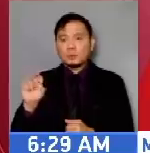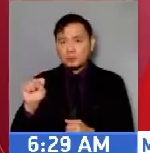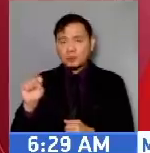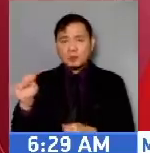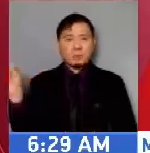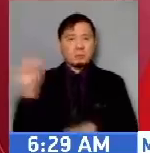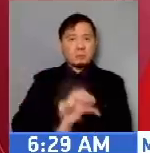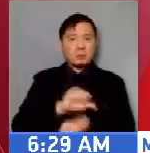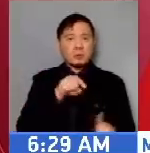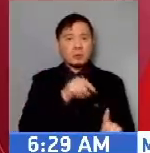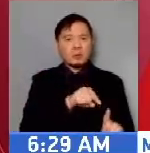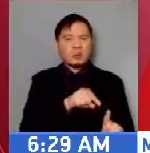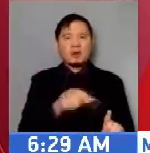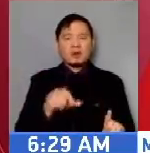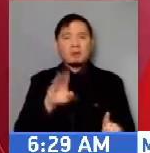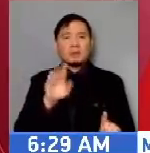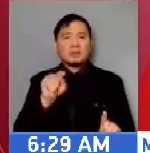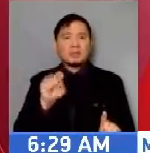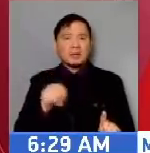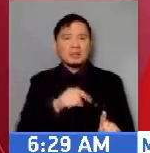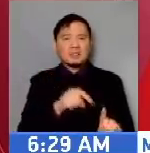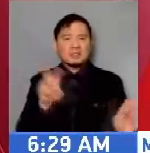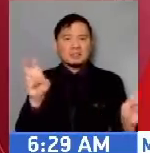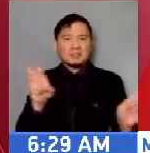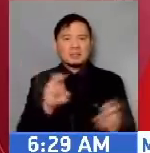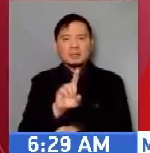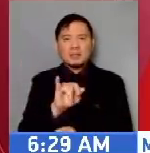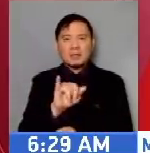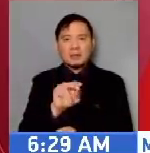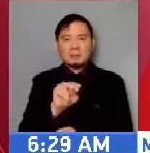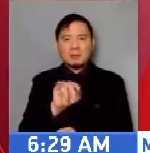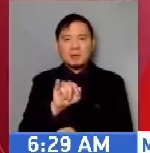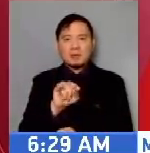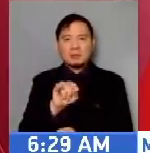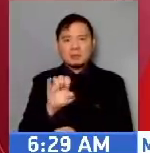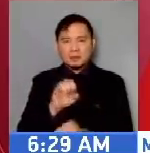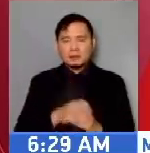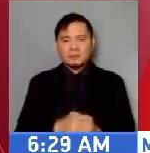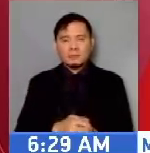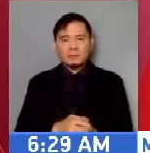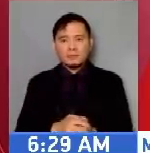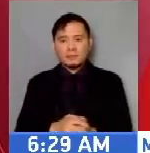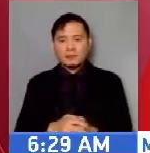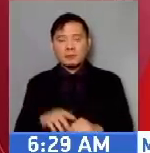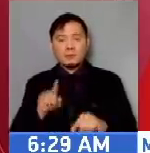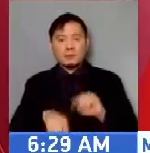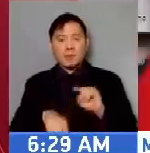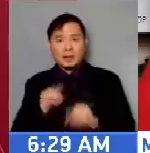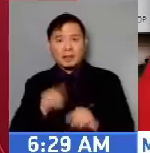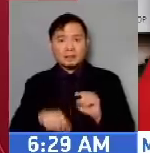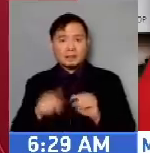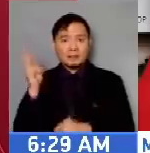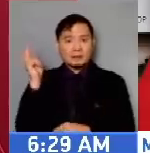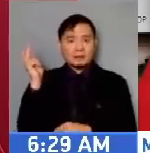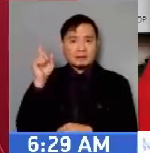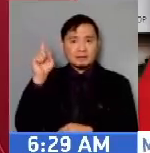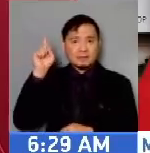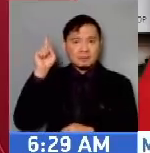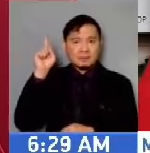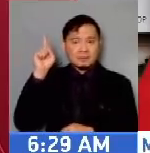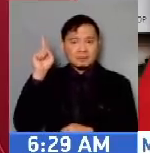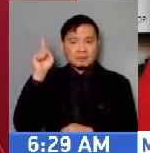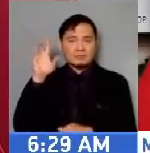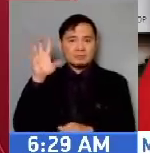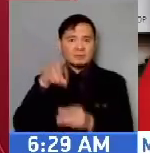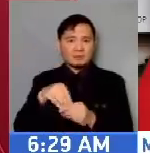Dynamite. Ang soundtrack ay collaboration ng real-life friends na sina BTS Jimin at Ha Sung-won. Official soundtrack ito para